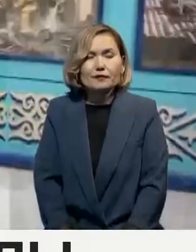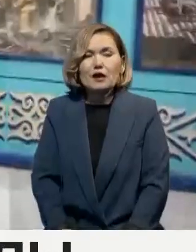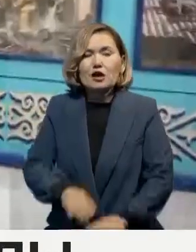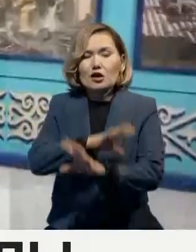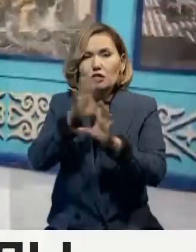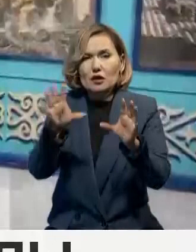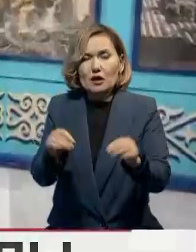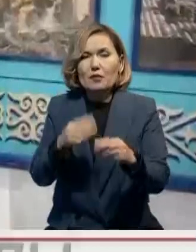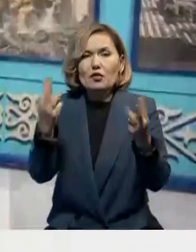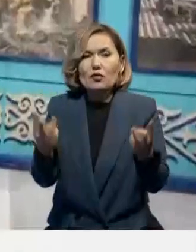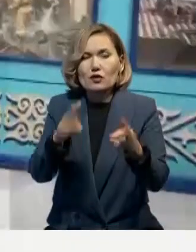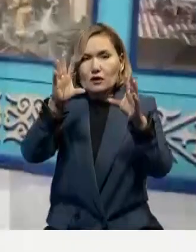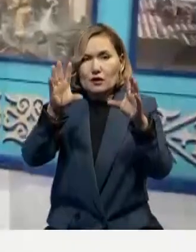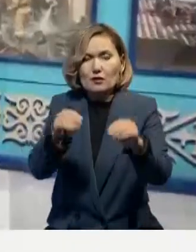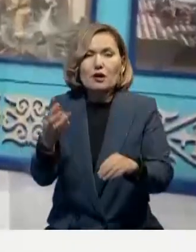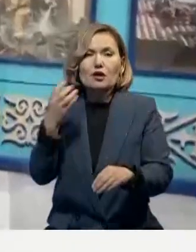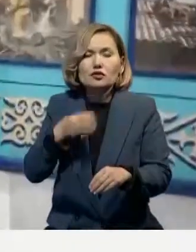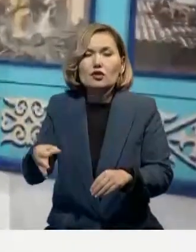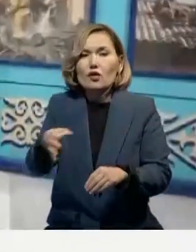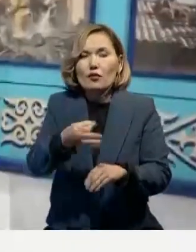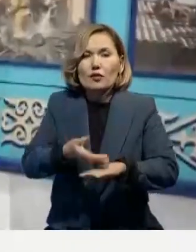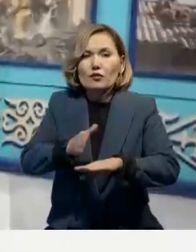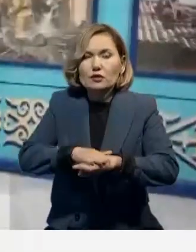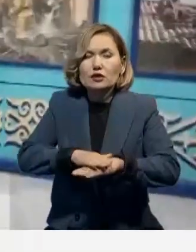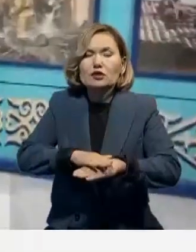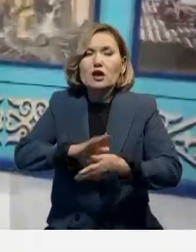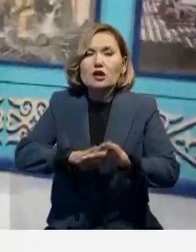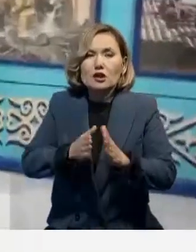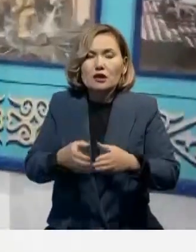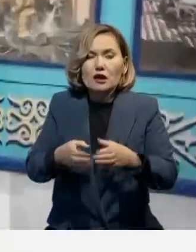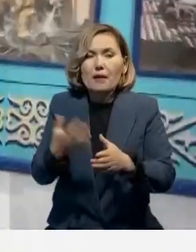Жалпы өрт сөндіруге Қызылорда төтенше жағдай департаментінен 5